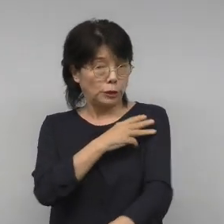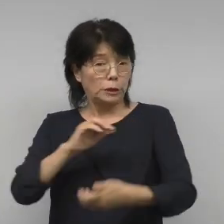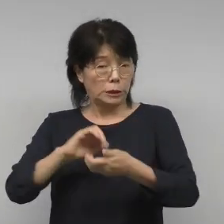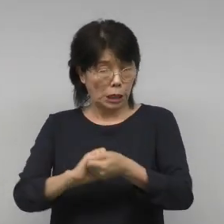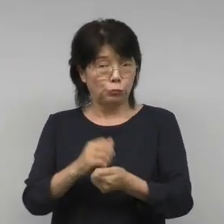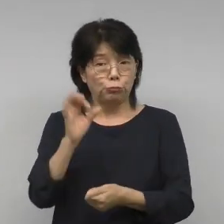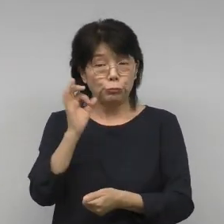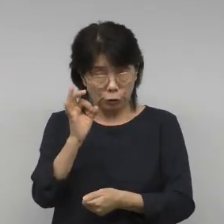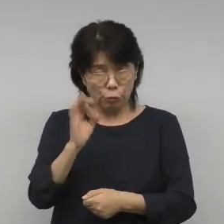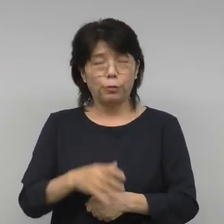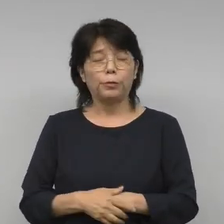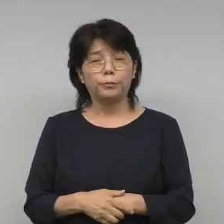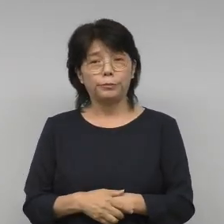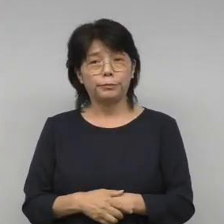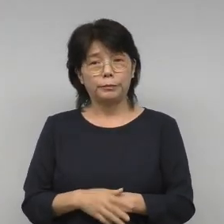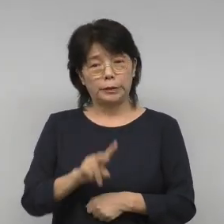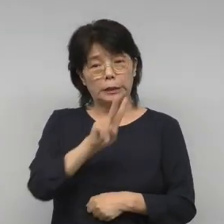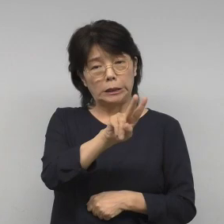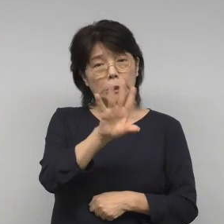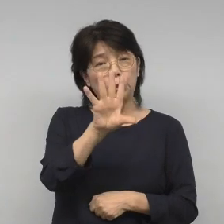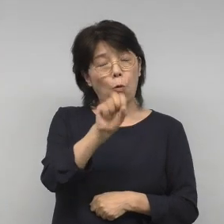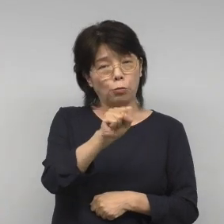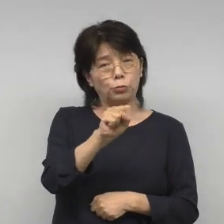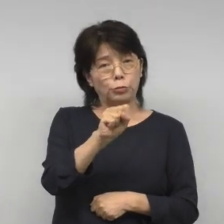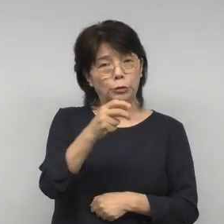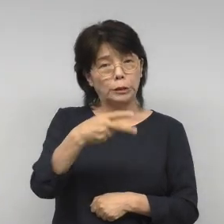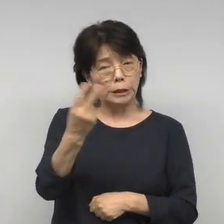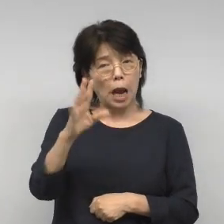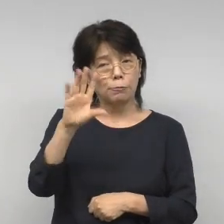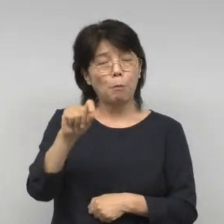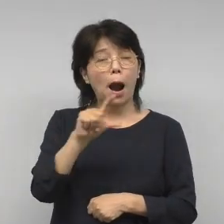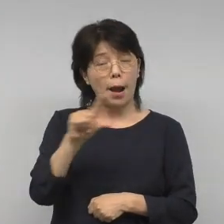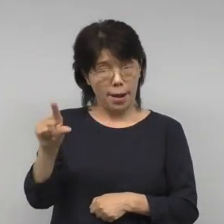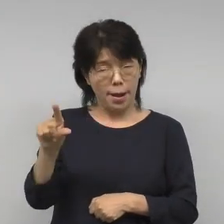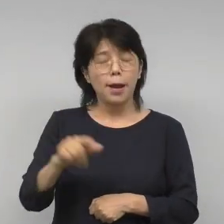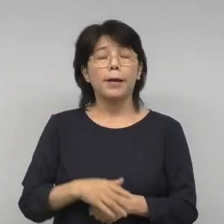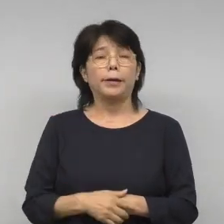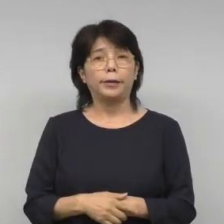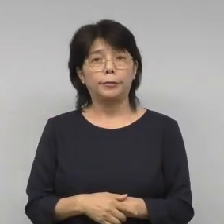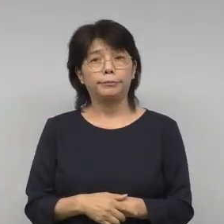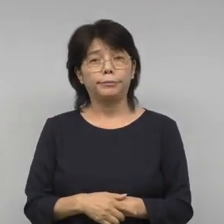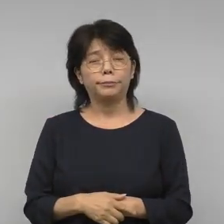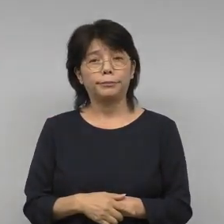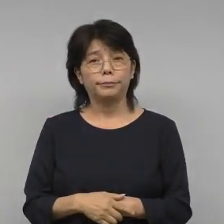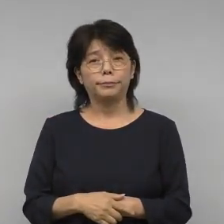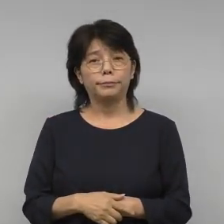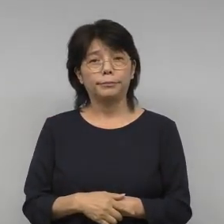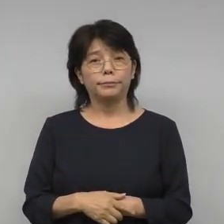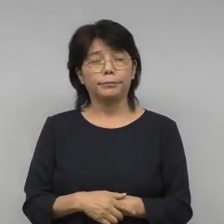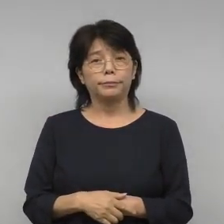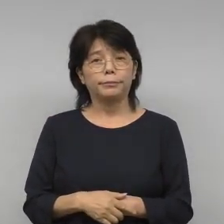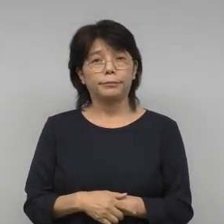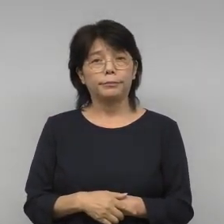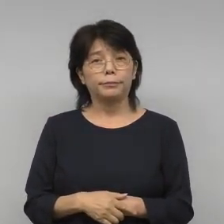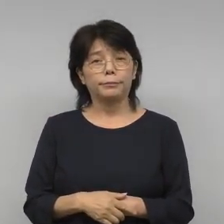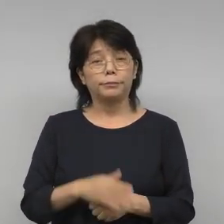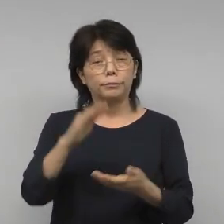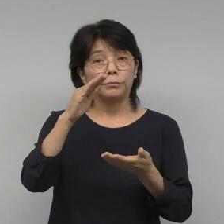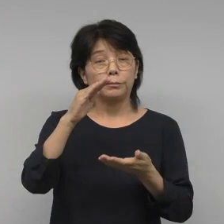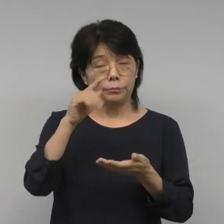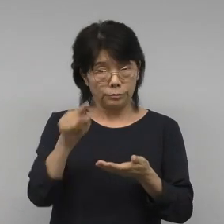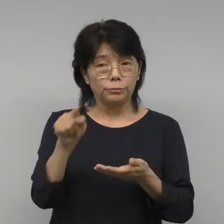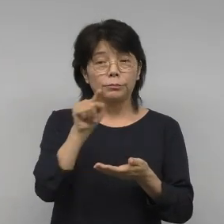用、これが2億200万円ということになります。で、それ